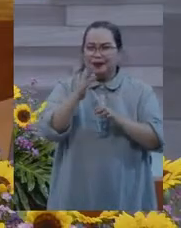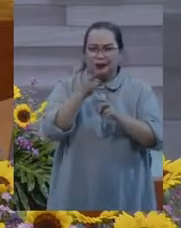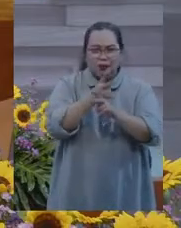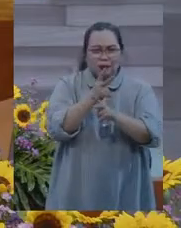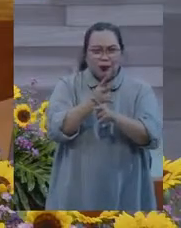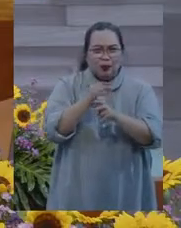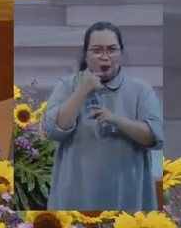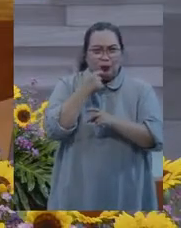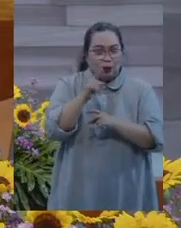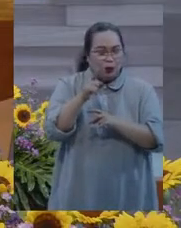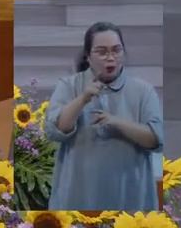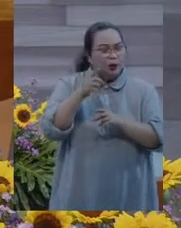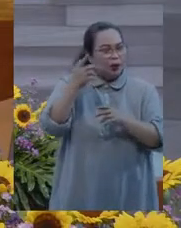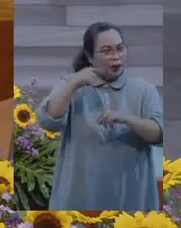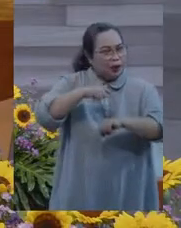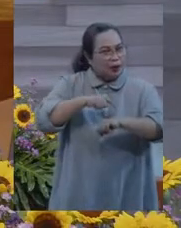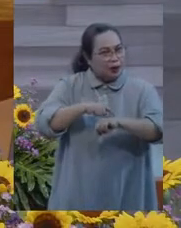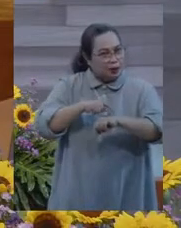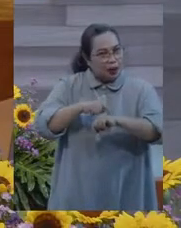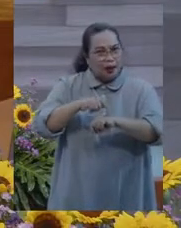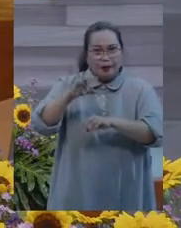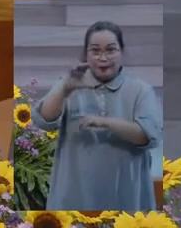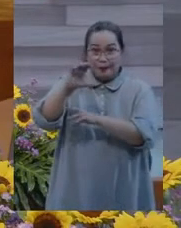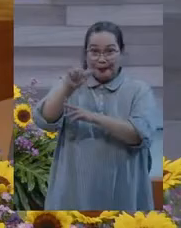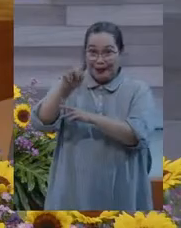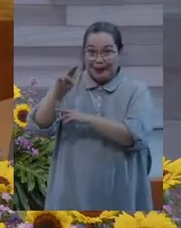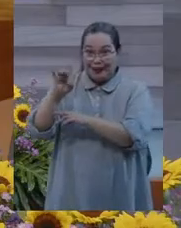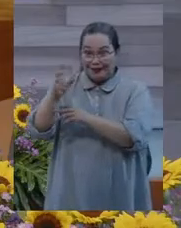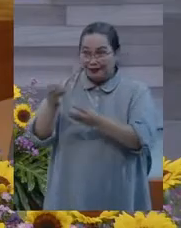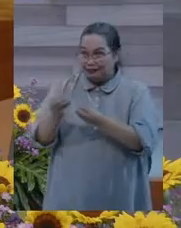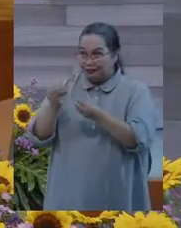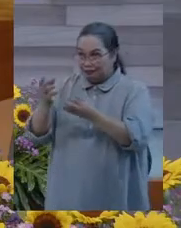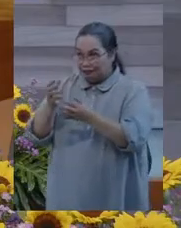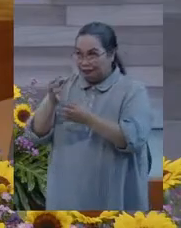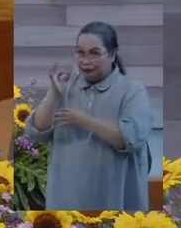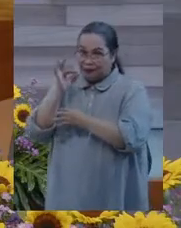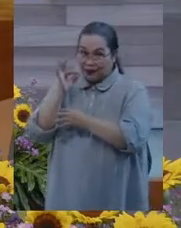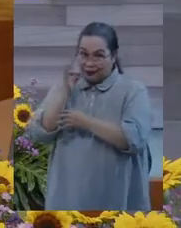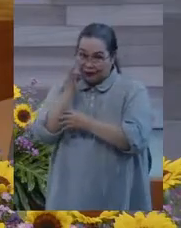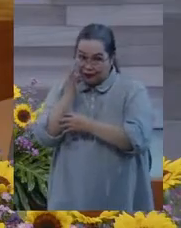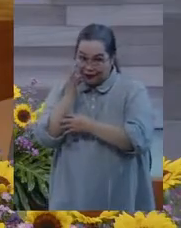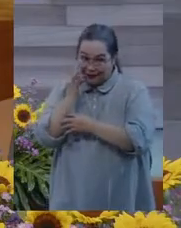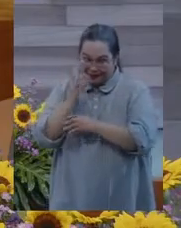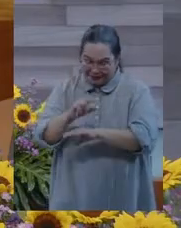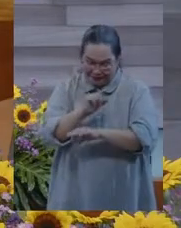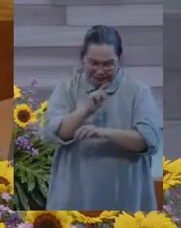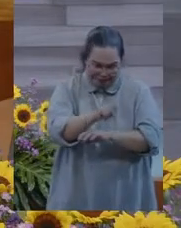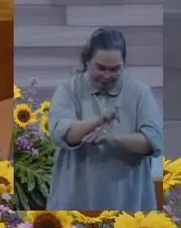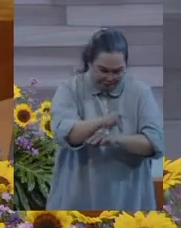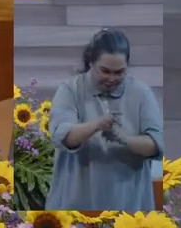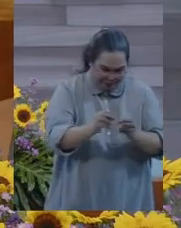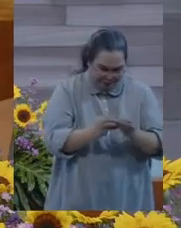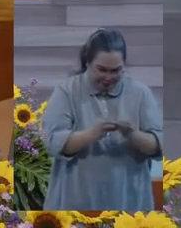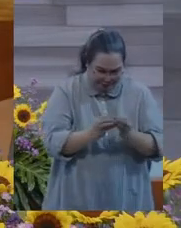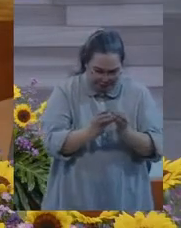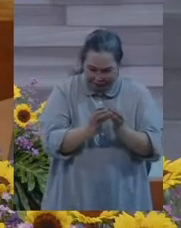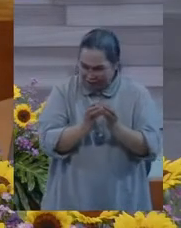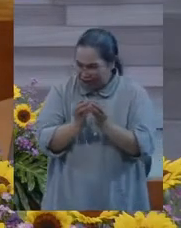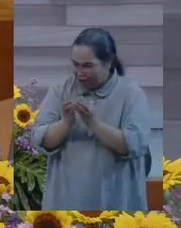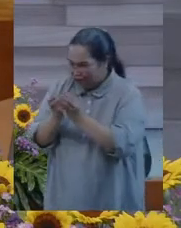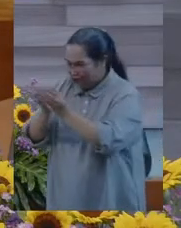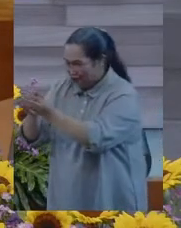Sabi sa verse 3, "In the course of time, Cain brought to the Lord an offering of the fruit of the ground." Siya ay nagdala ng